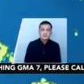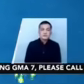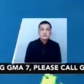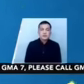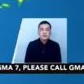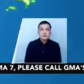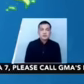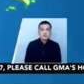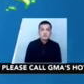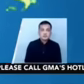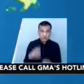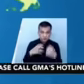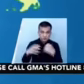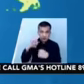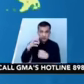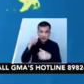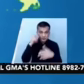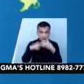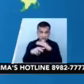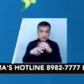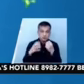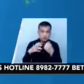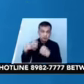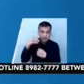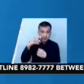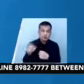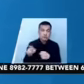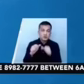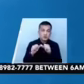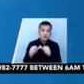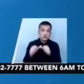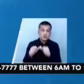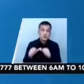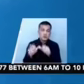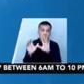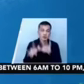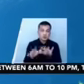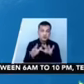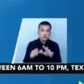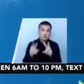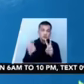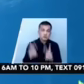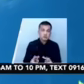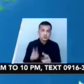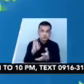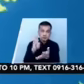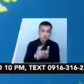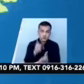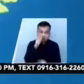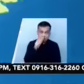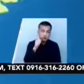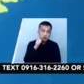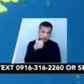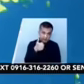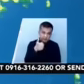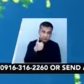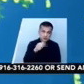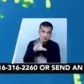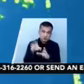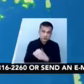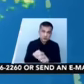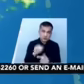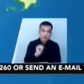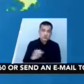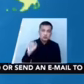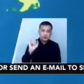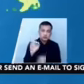sa rainfall forecast ng Metro Weather, magtutuloy-tuloy po ang maulang panahon sa malaking bahagi po ng Luzon bukas. Kasama dyan ang Ilocos Region,